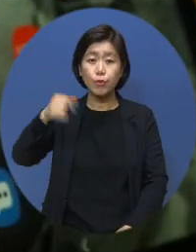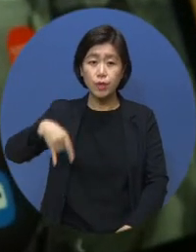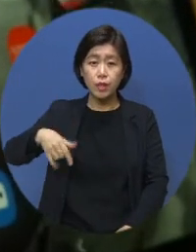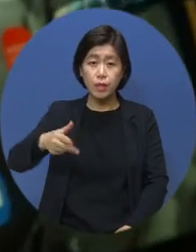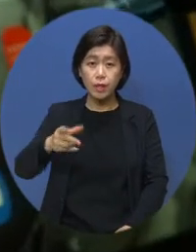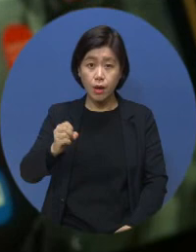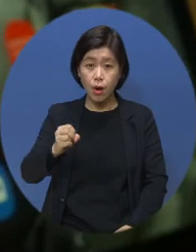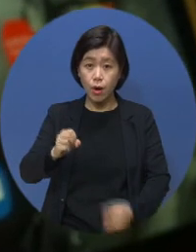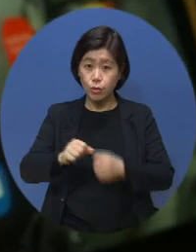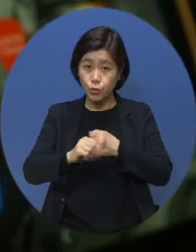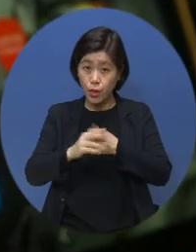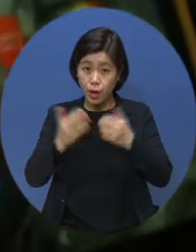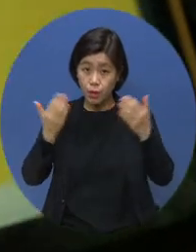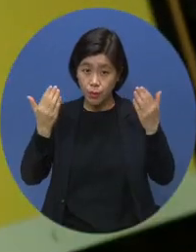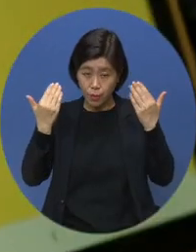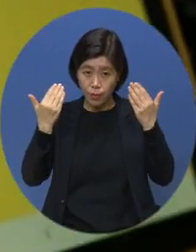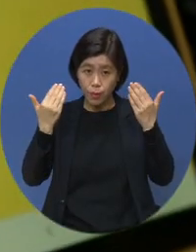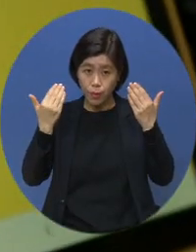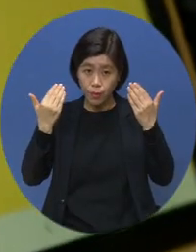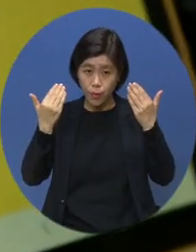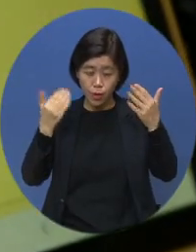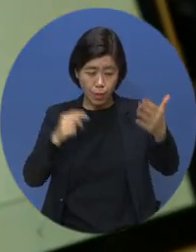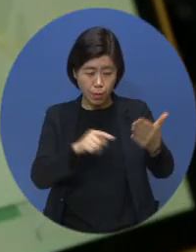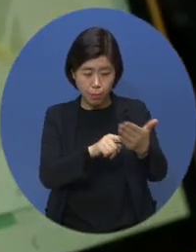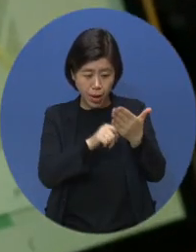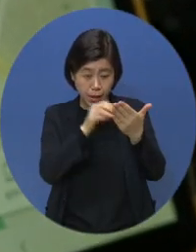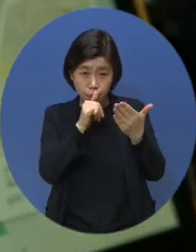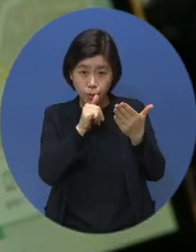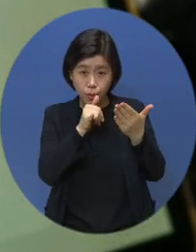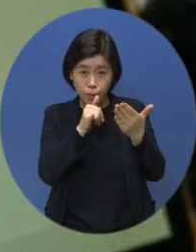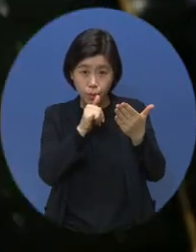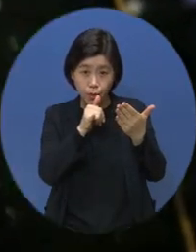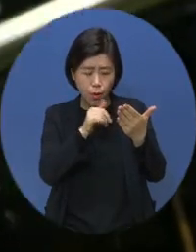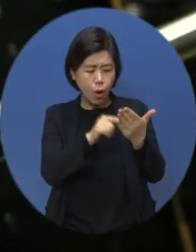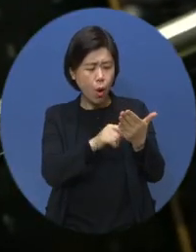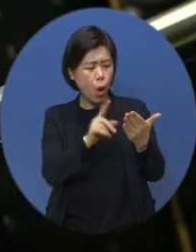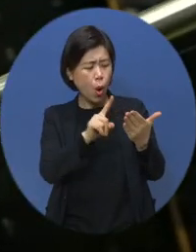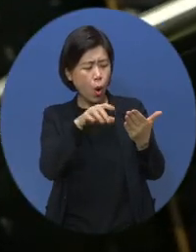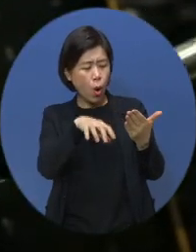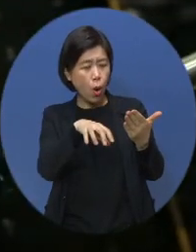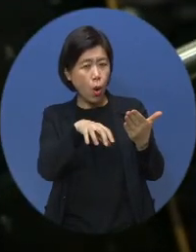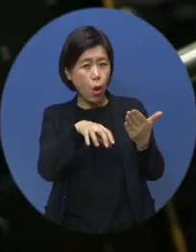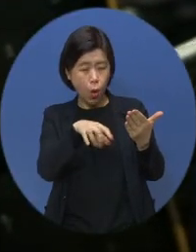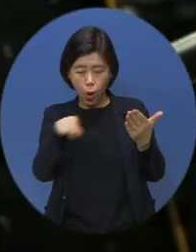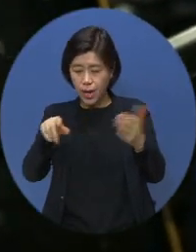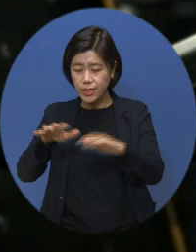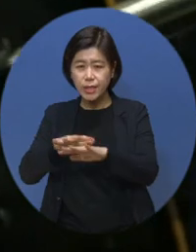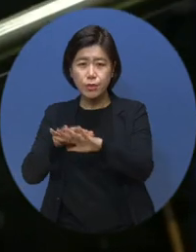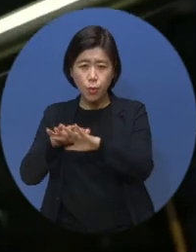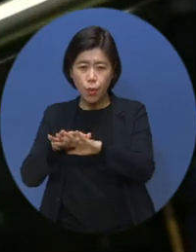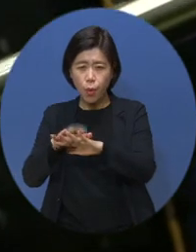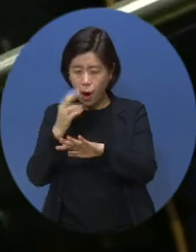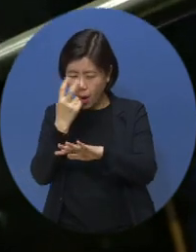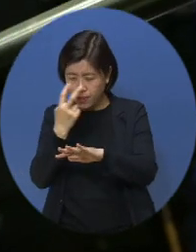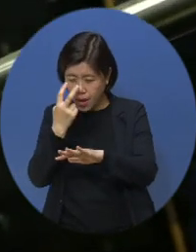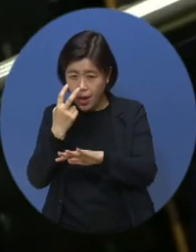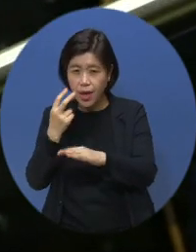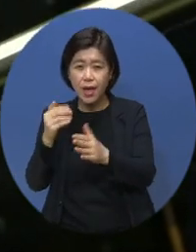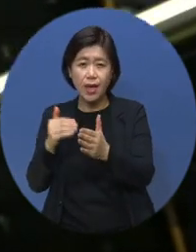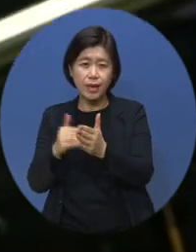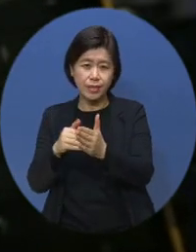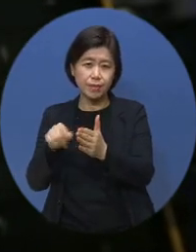그러면 제가 지도록 검색을 하죠 그렇죠